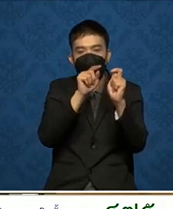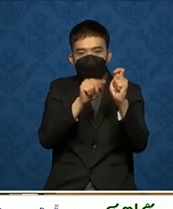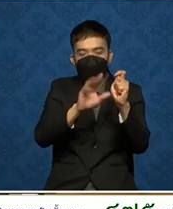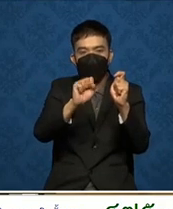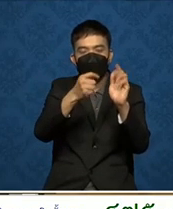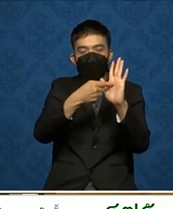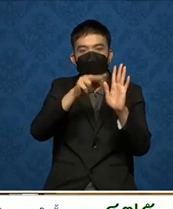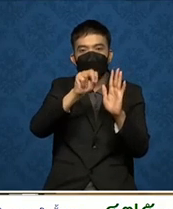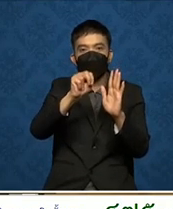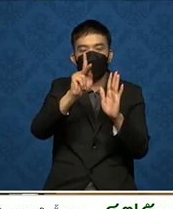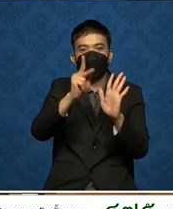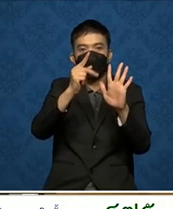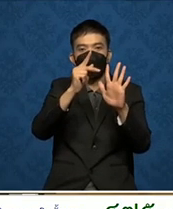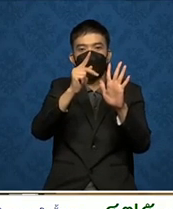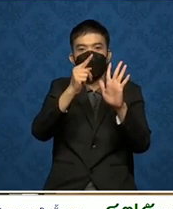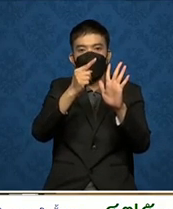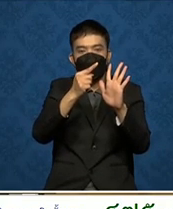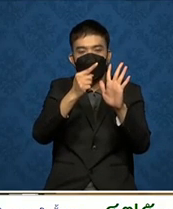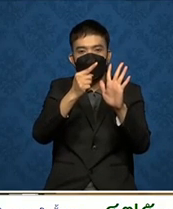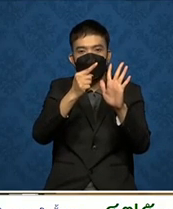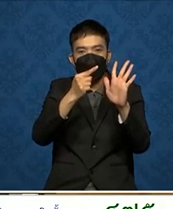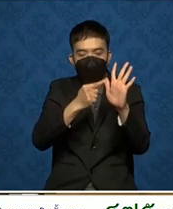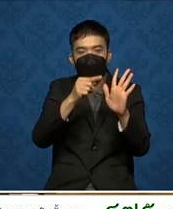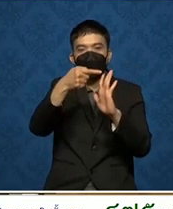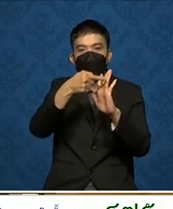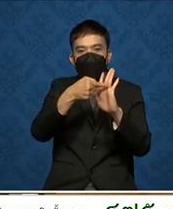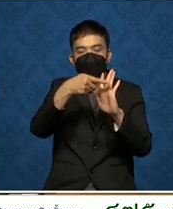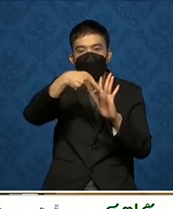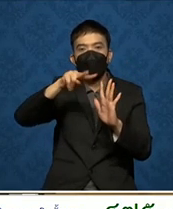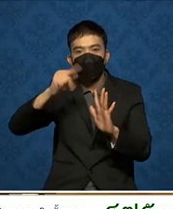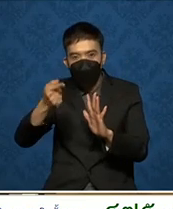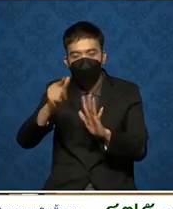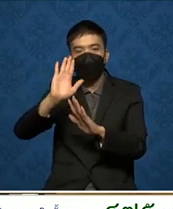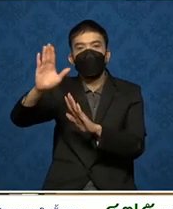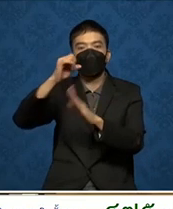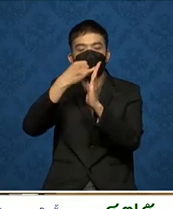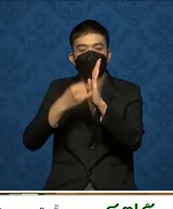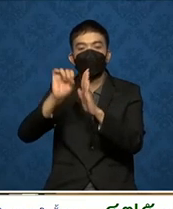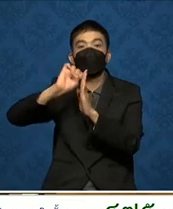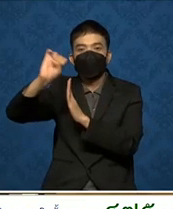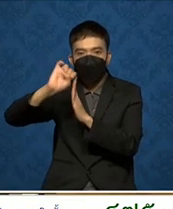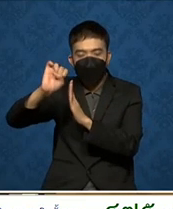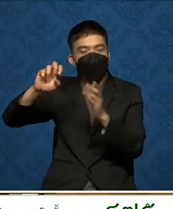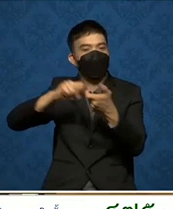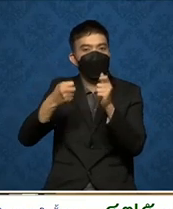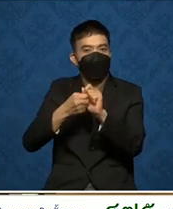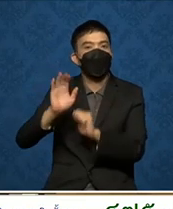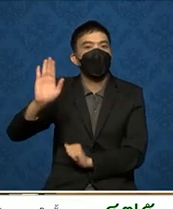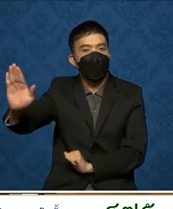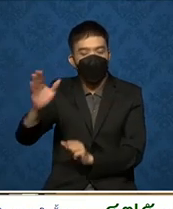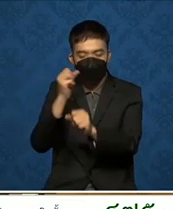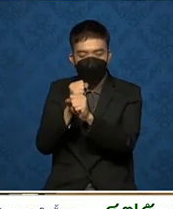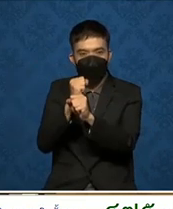ดเชียงใหม่ได้ร้องเรียนผ่านมายังดิฉันถึงความเดือดร้อนและความลำบากในการดำรงชีพของบุคลากรฝ่ายปกครองท้อง